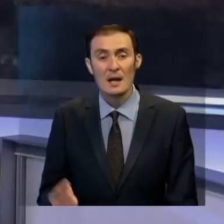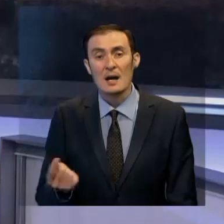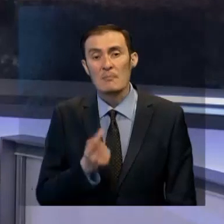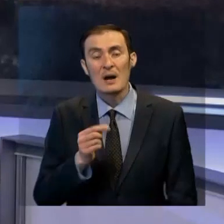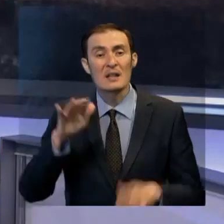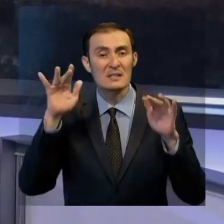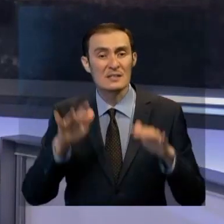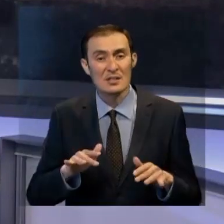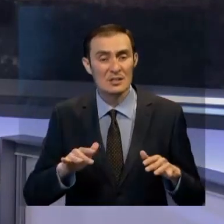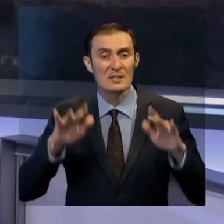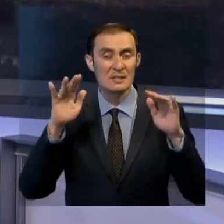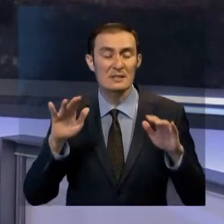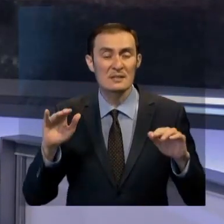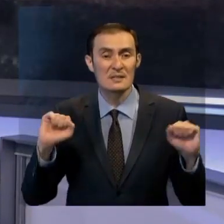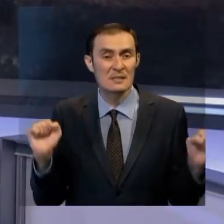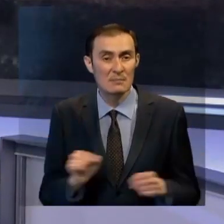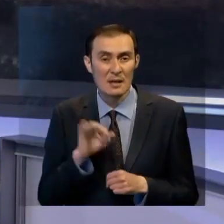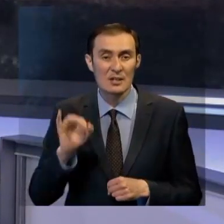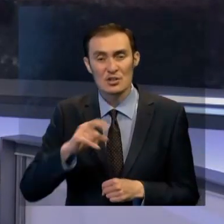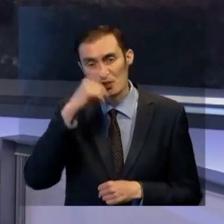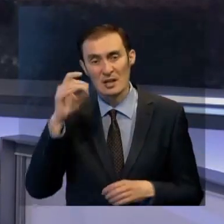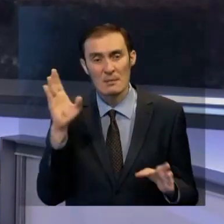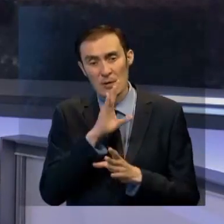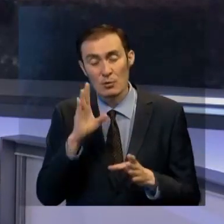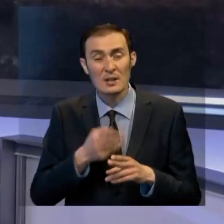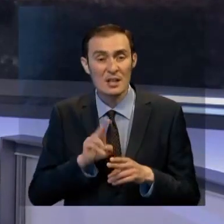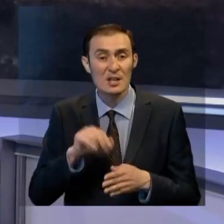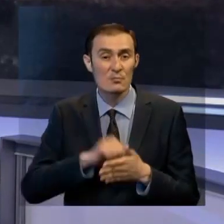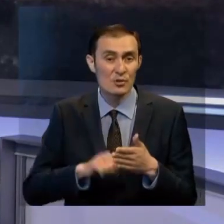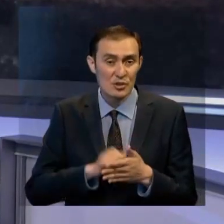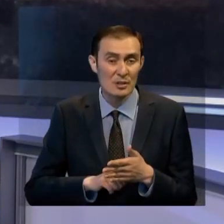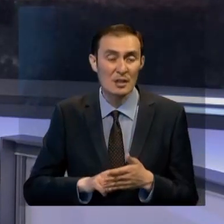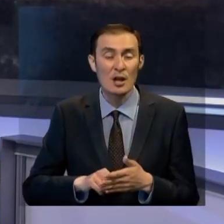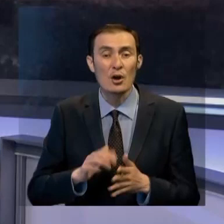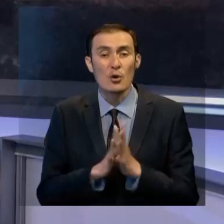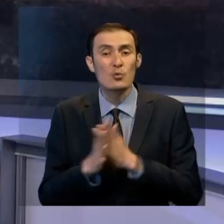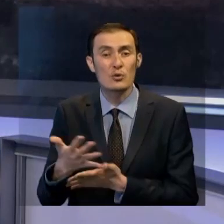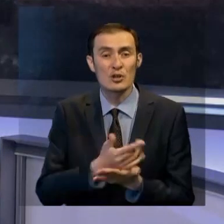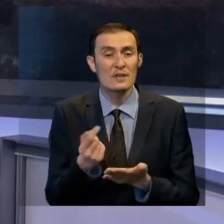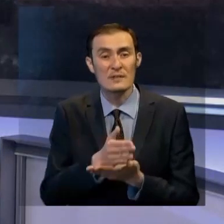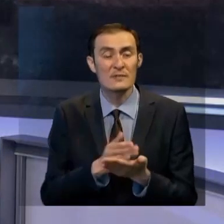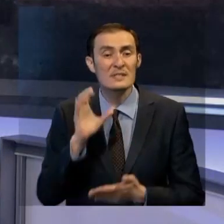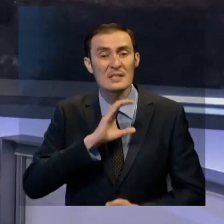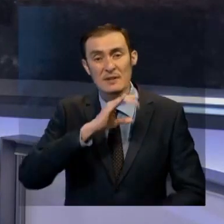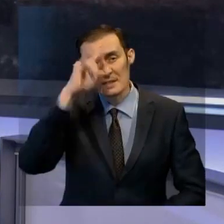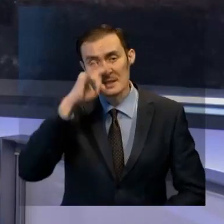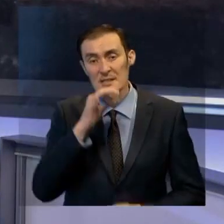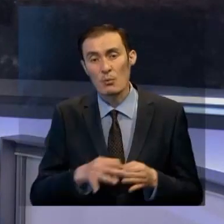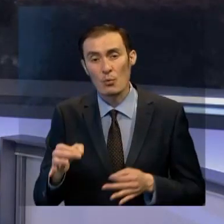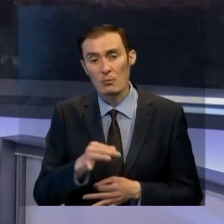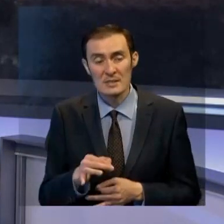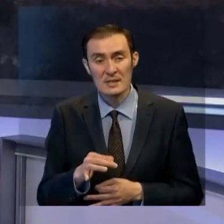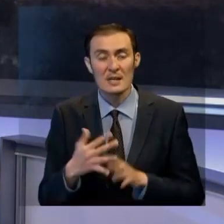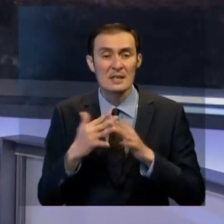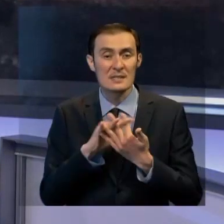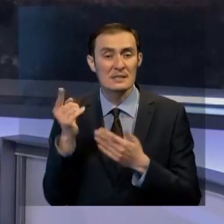Малоснежная зима, жаркая весенняя погода и сильные ветра. Все это может отразиться на урожае зерновых в Северо-Казахстанской области.